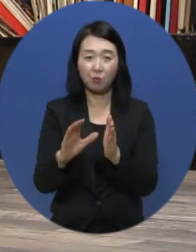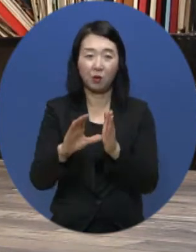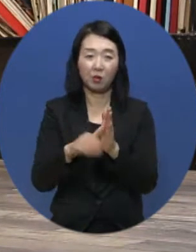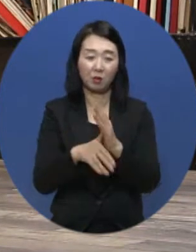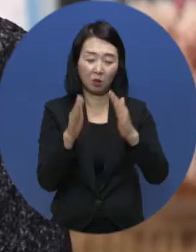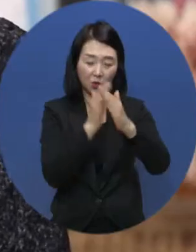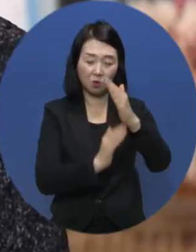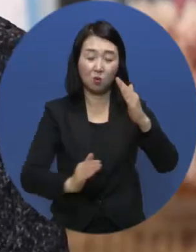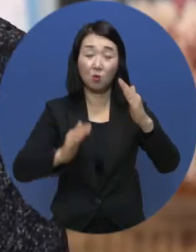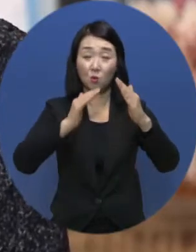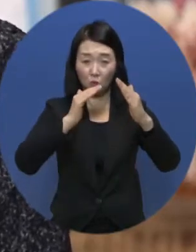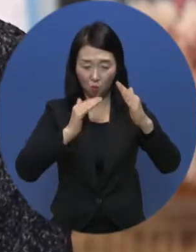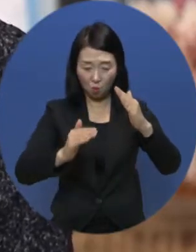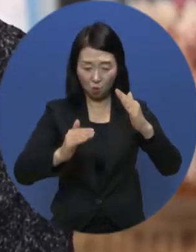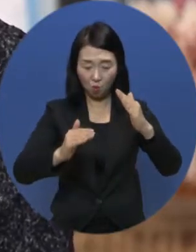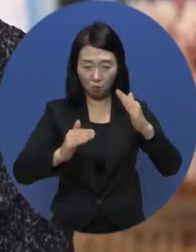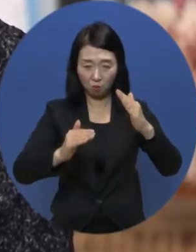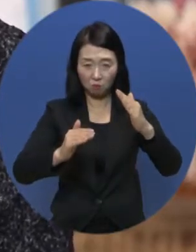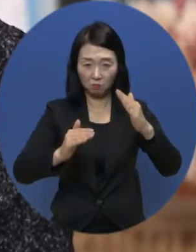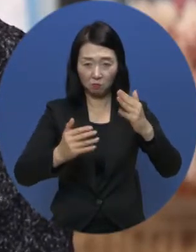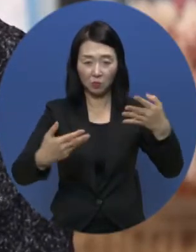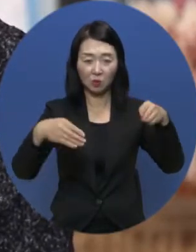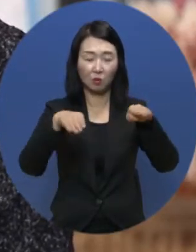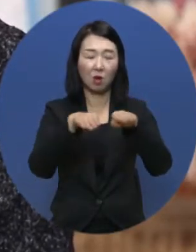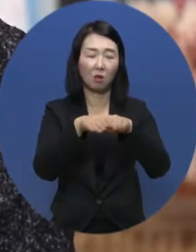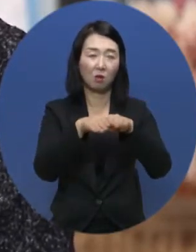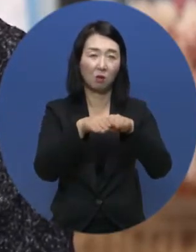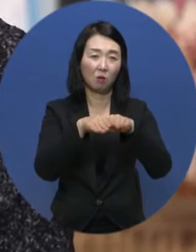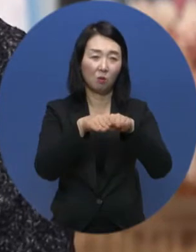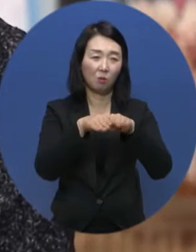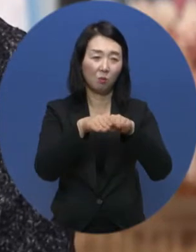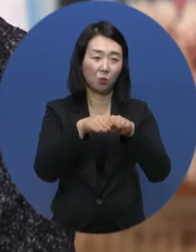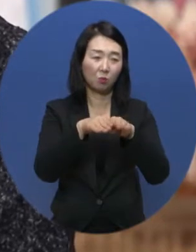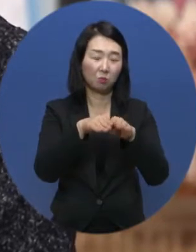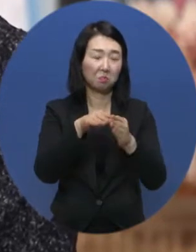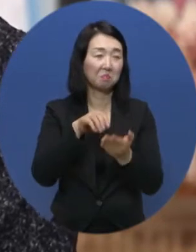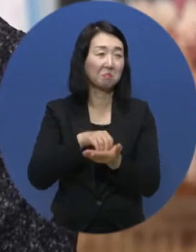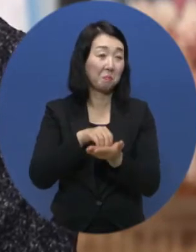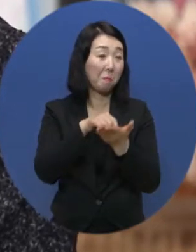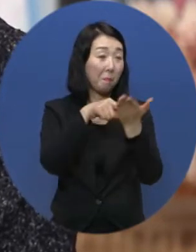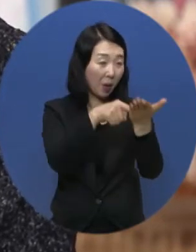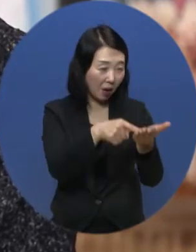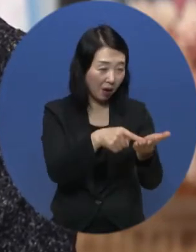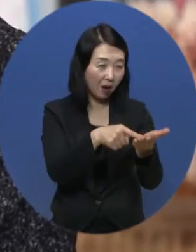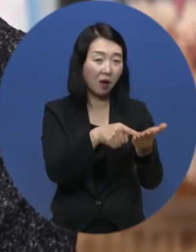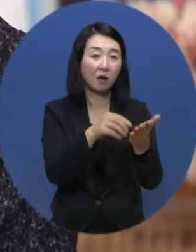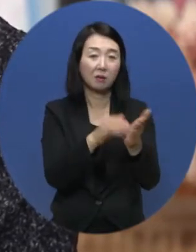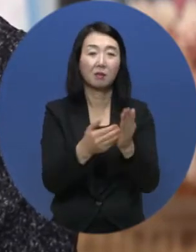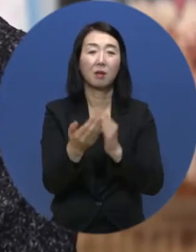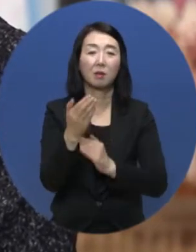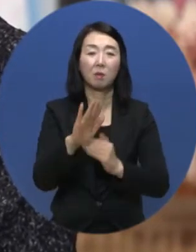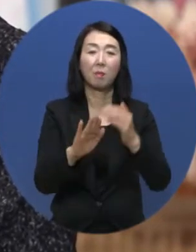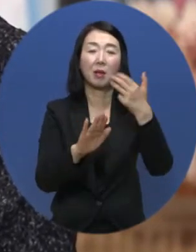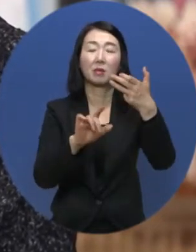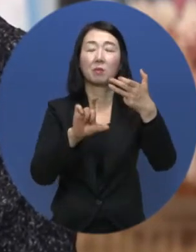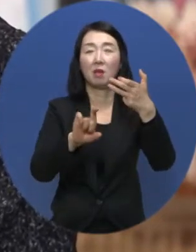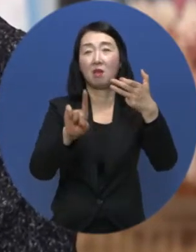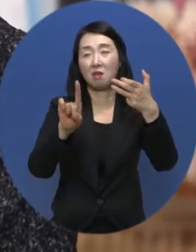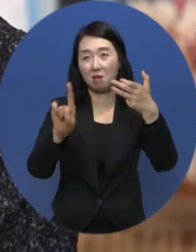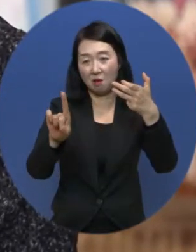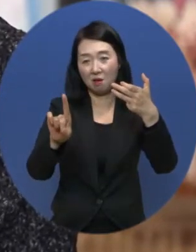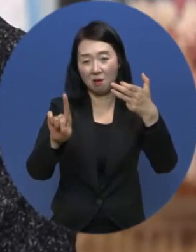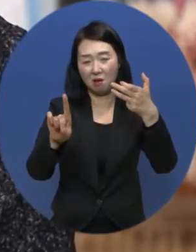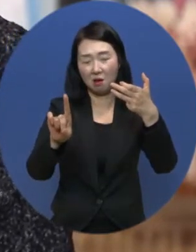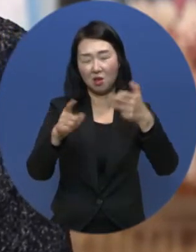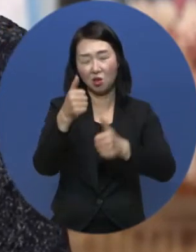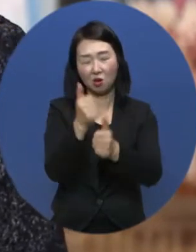했는데 80대 1의 굉장히 높은 경쟁률을 뚫고 당당하게 합격자 명단에 이름을